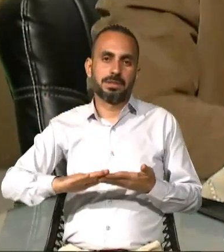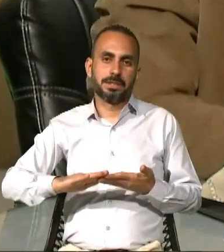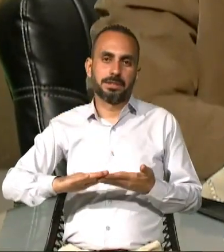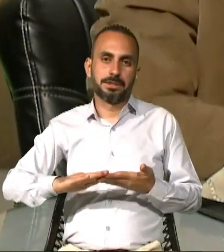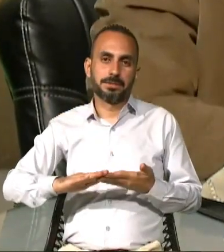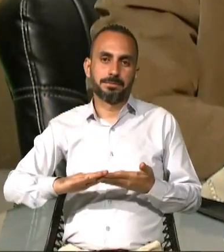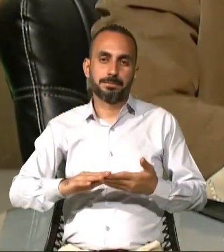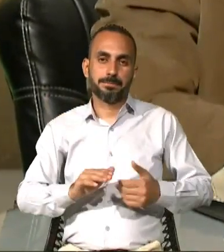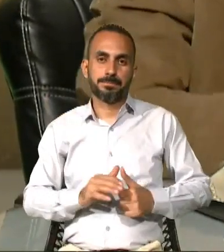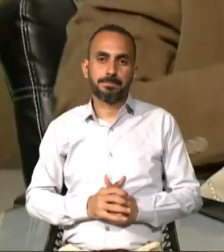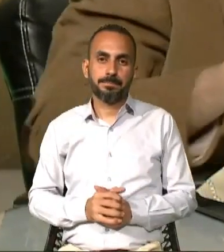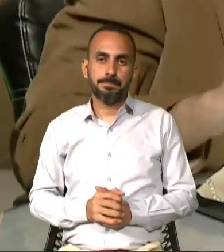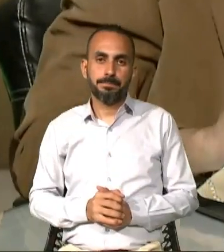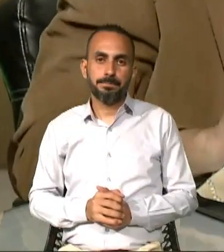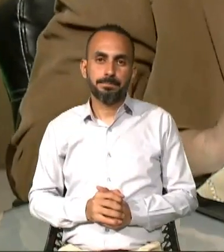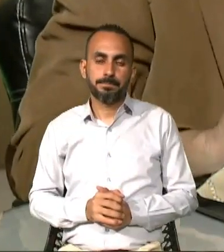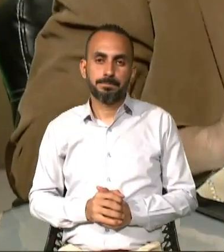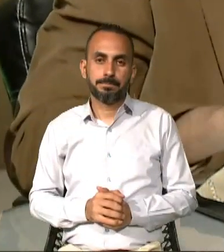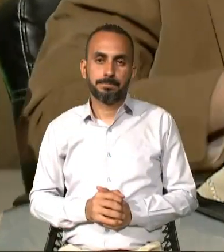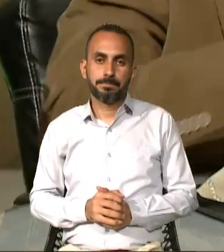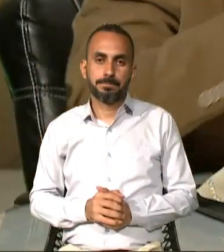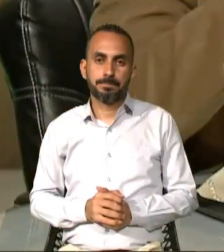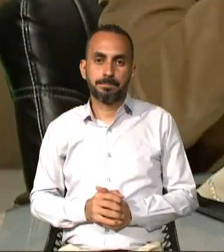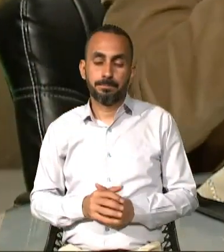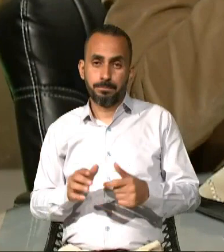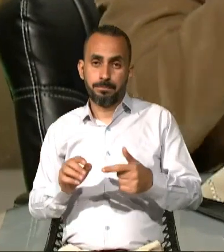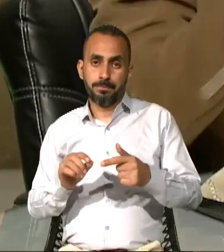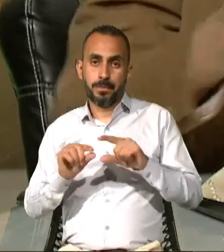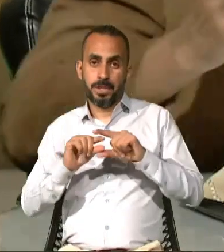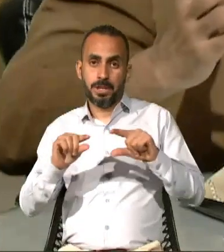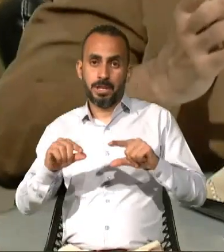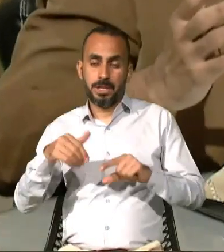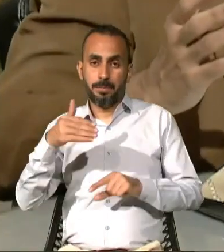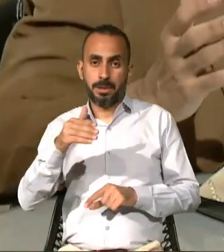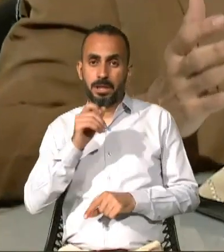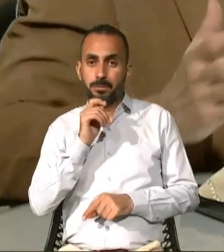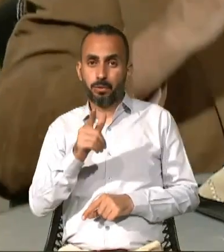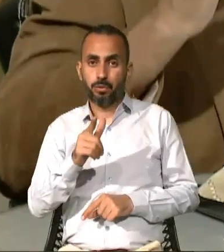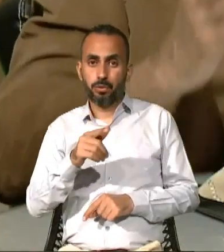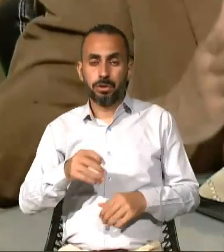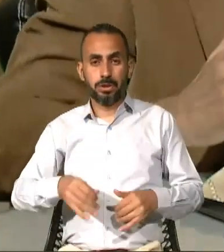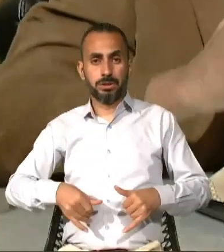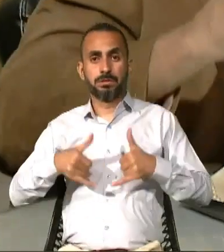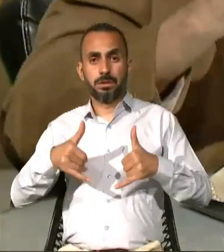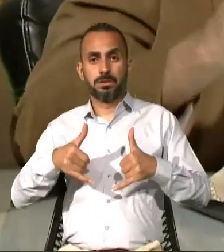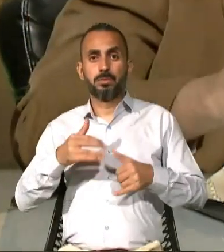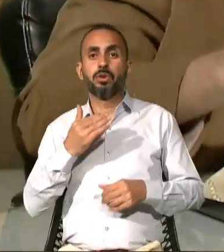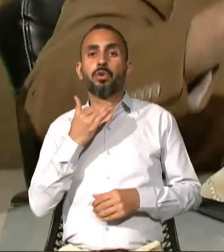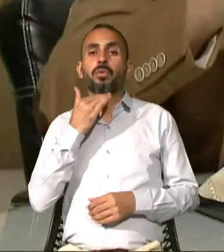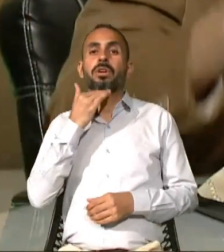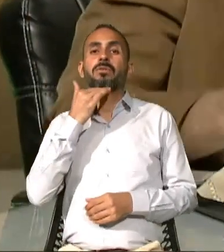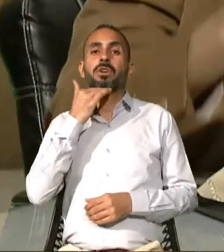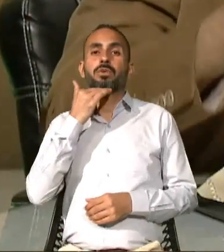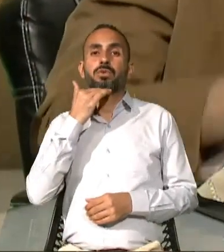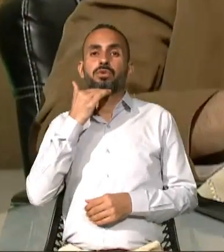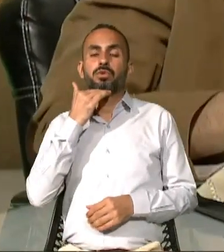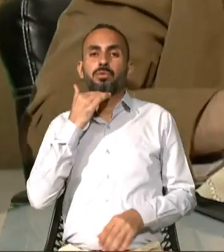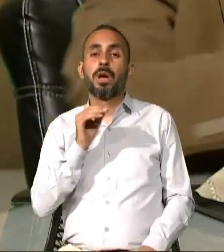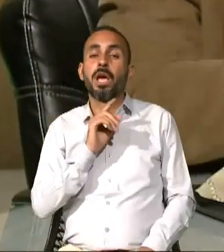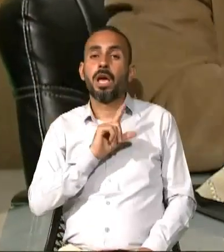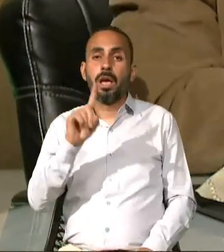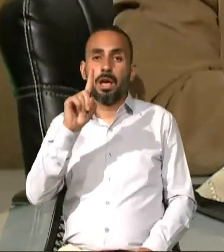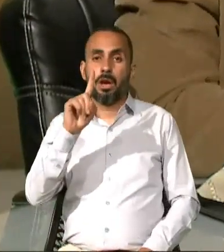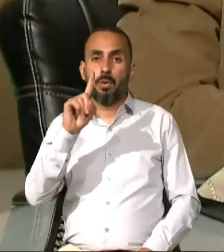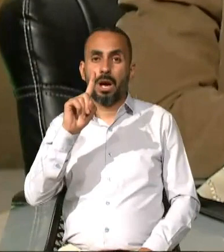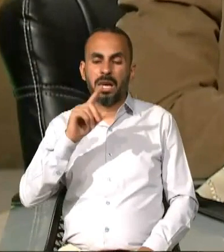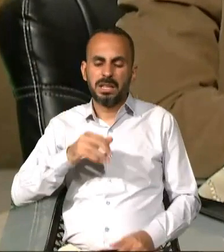طول التانية الجميلة فانتصبوا وارفعوا رؤوسكم. اوعى تبقى محني.